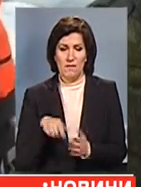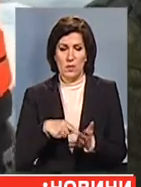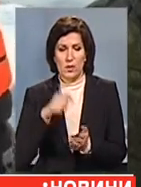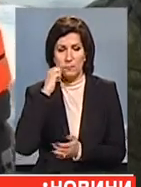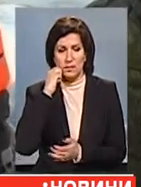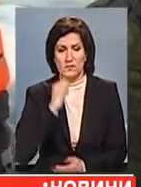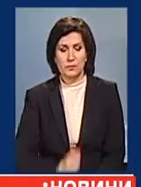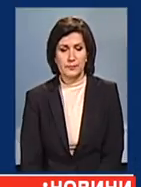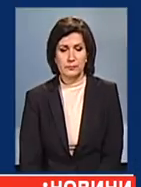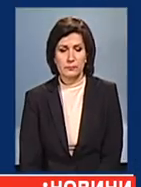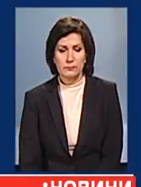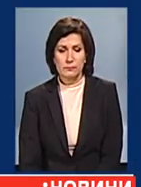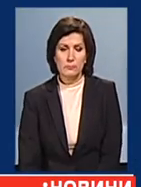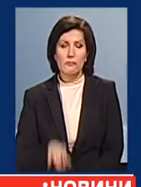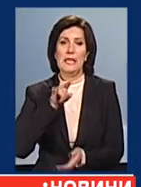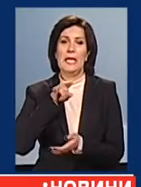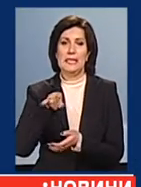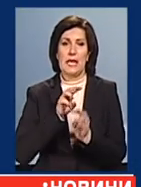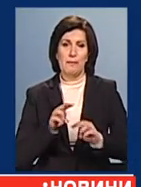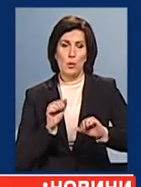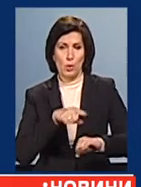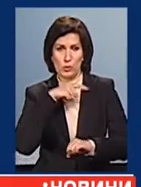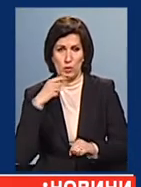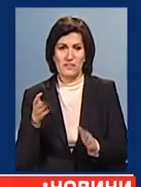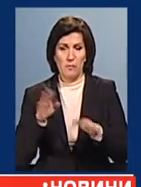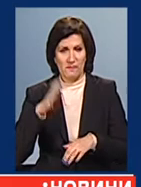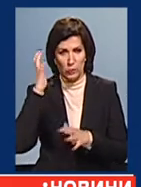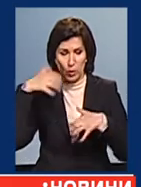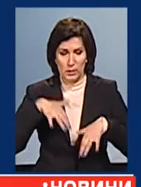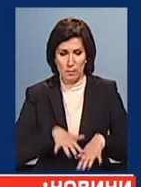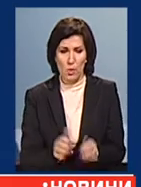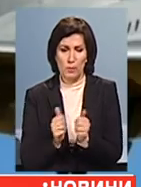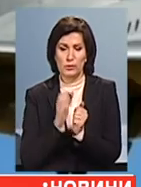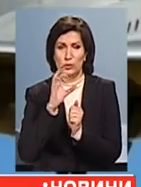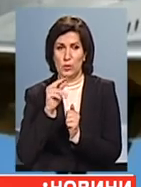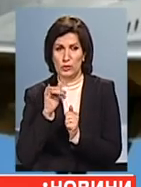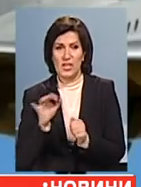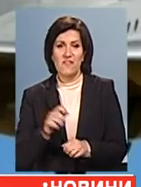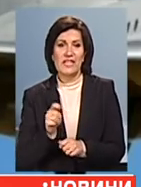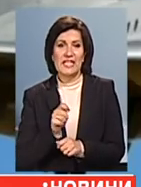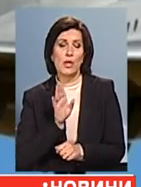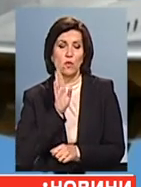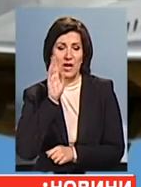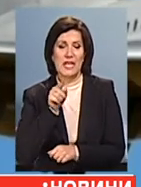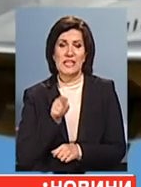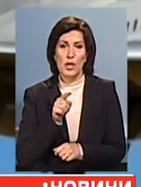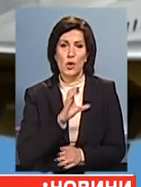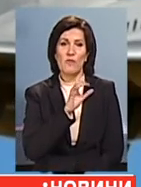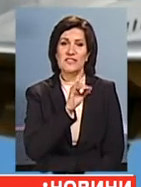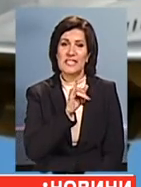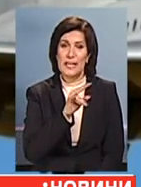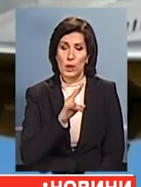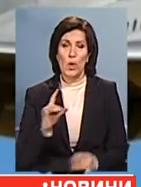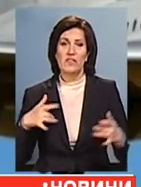город москву и так минобороны россии в полу черном море по ввозу сочи он неделю в ран tiina нему в сирию на концерт о российских